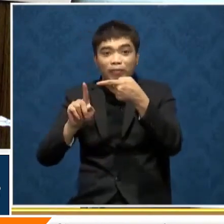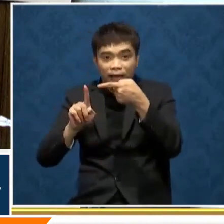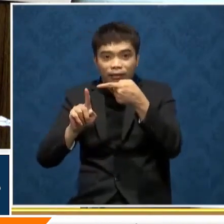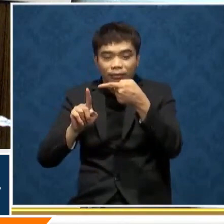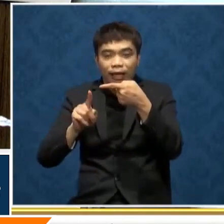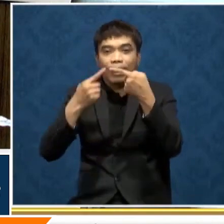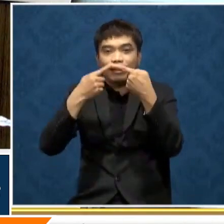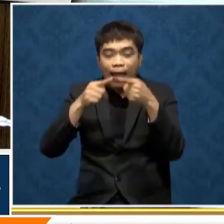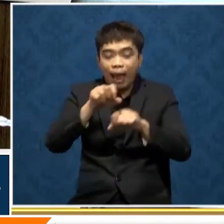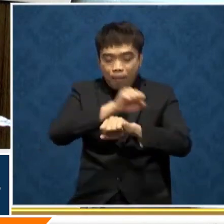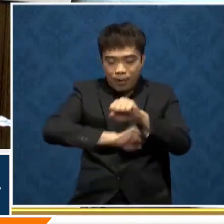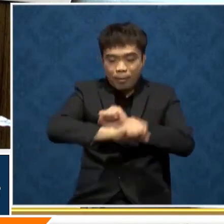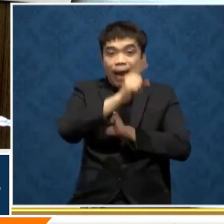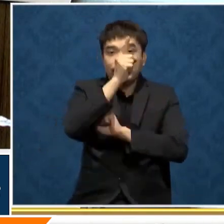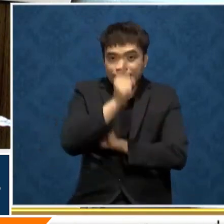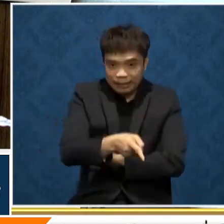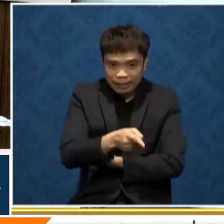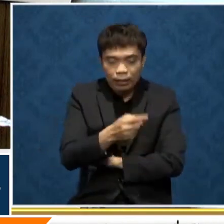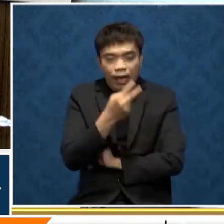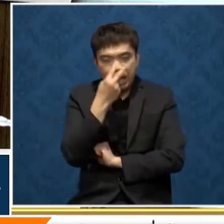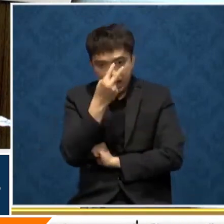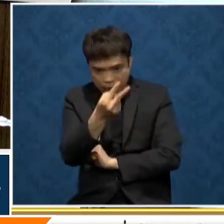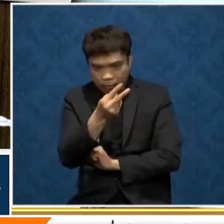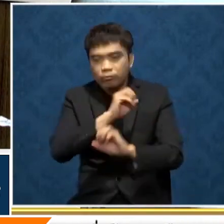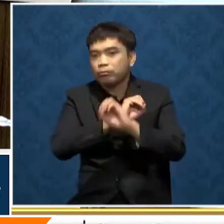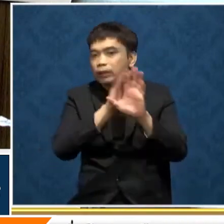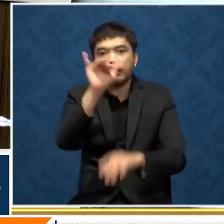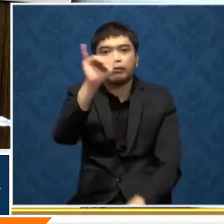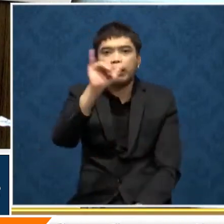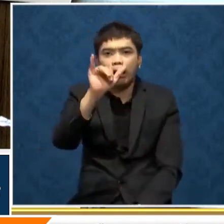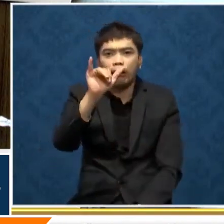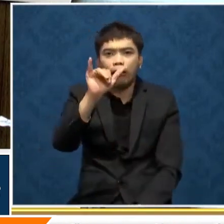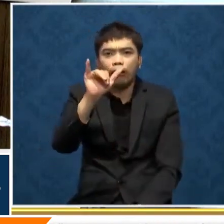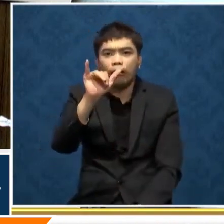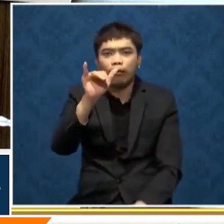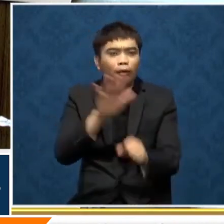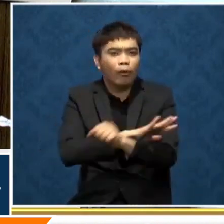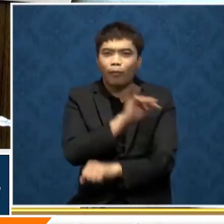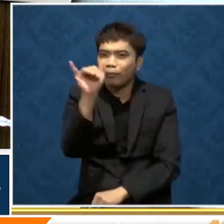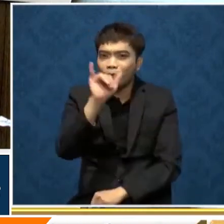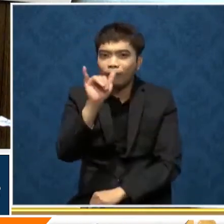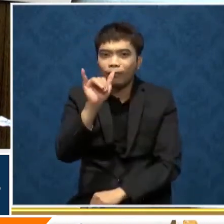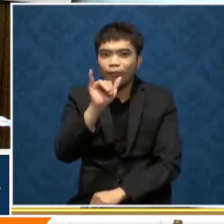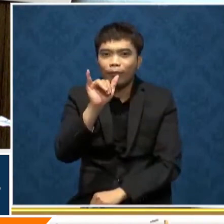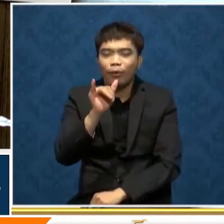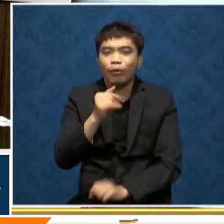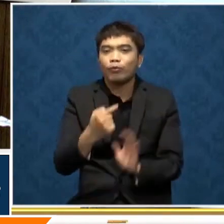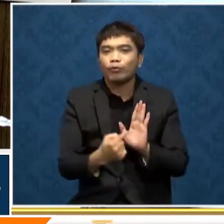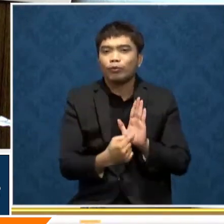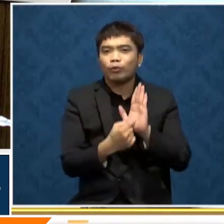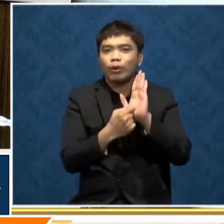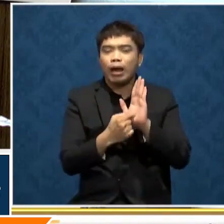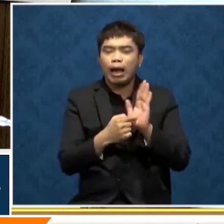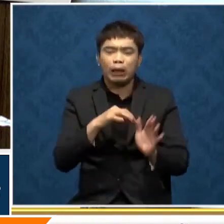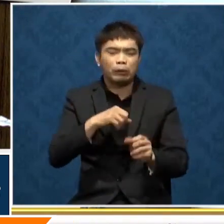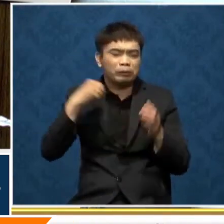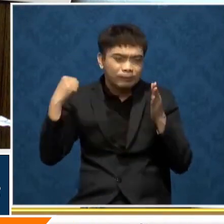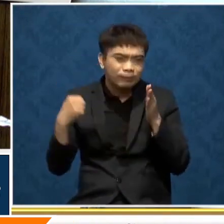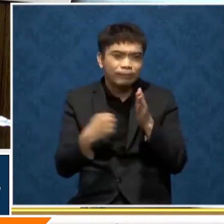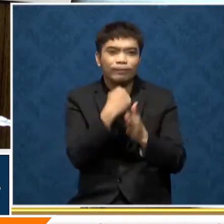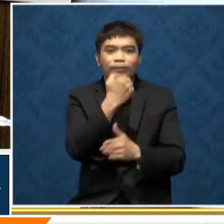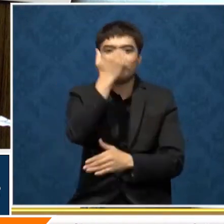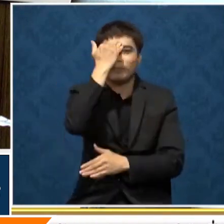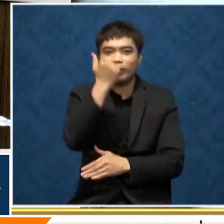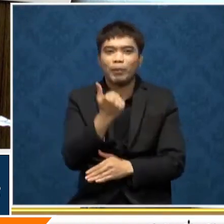ปฏิรูปกฎหมายก็ไม่มีอะไรเป็นชิ้นเป็นอันเช่นกันครับเช่นและเรื่องที่ผมเสียหายเสียดายที่สุดนะครับ